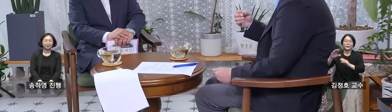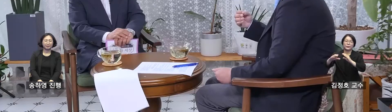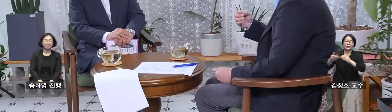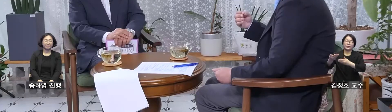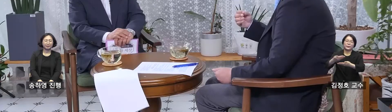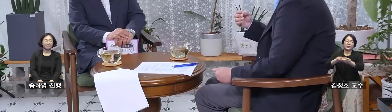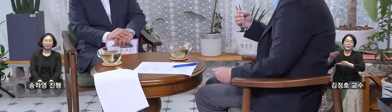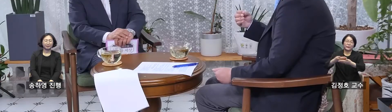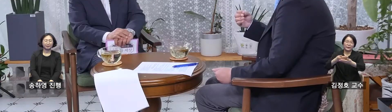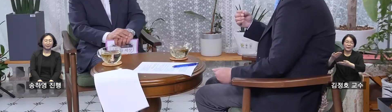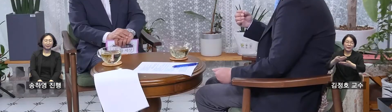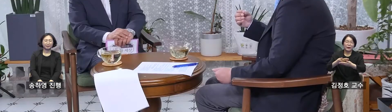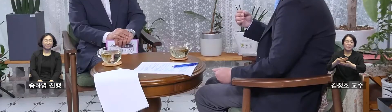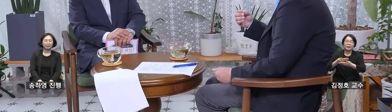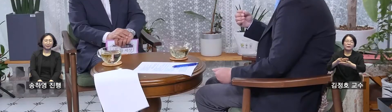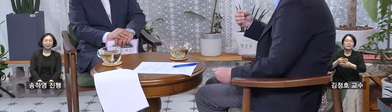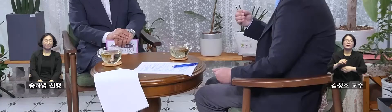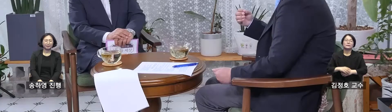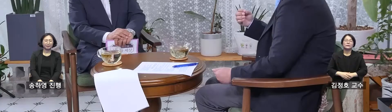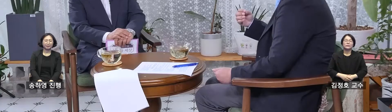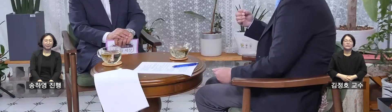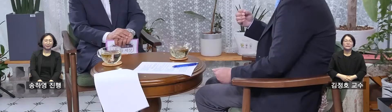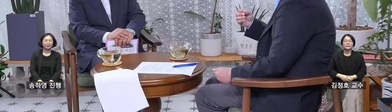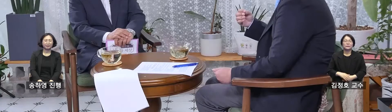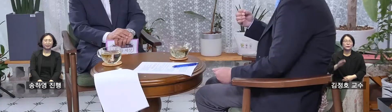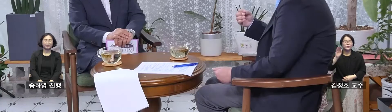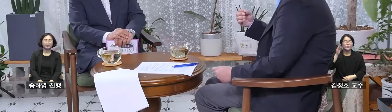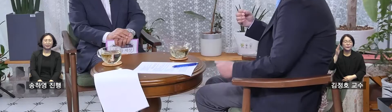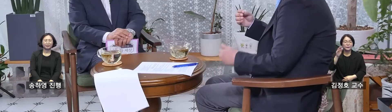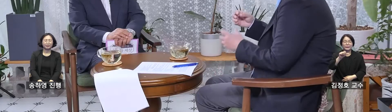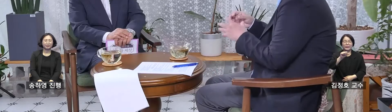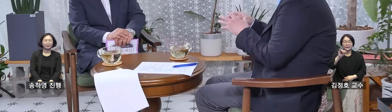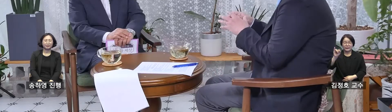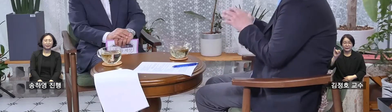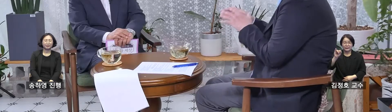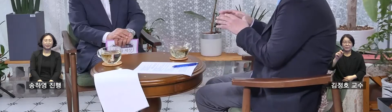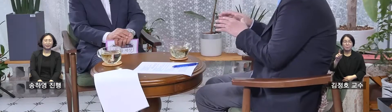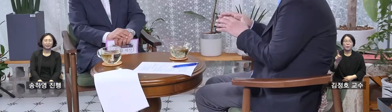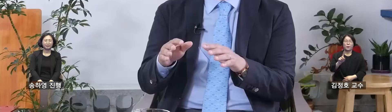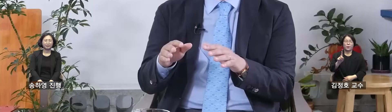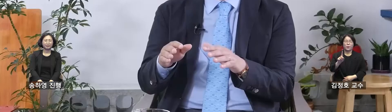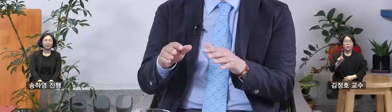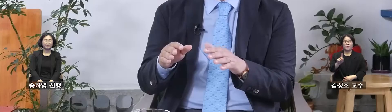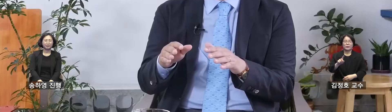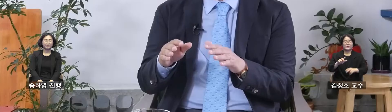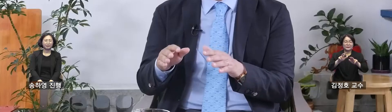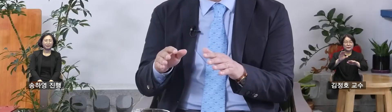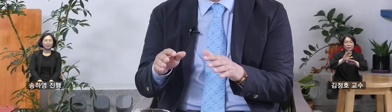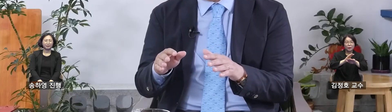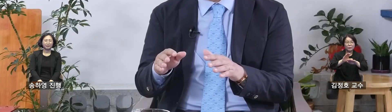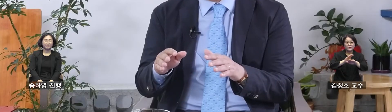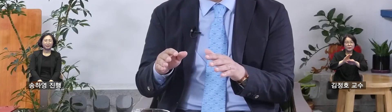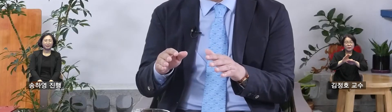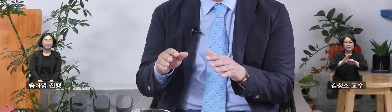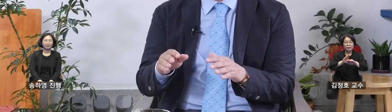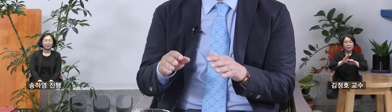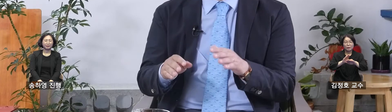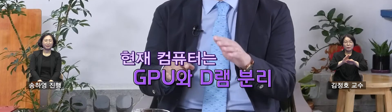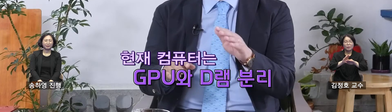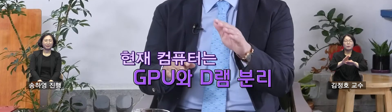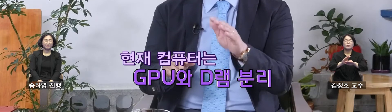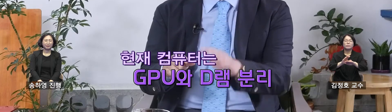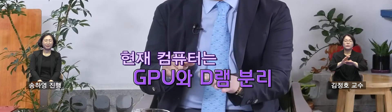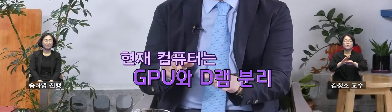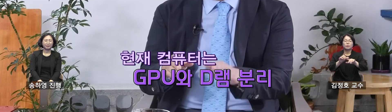아키텍처의 문제에서 출발하는데 그래서 요즘 인공지능 반도체는 지금의 컴퓨터 구조는 폰 노이만 아키텍처라고